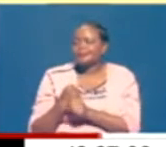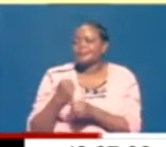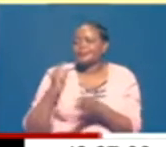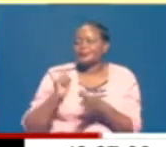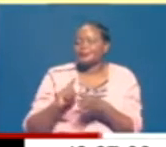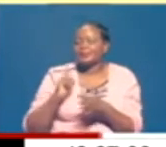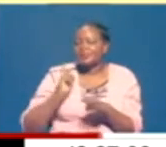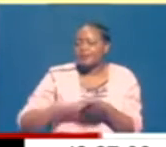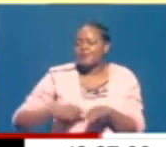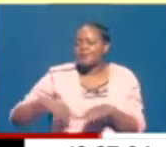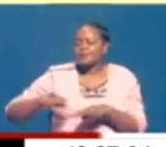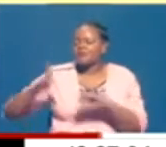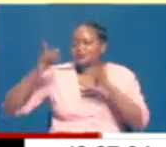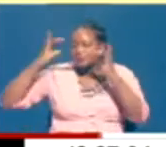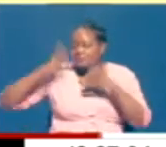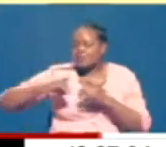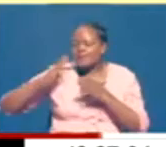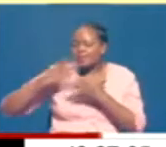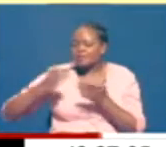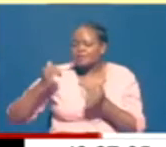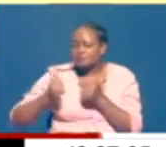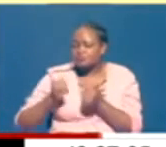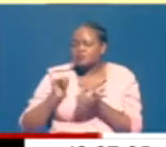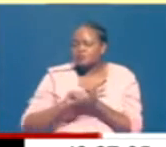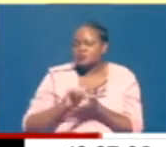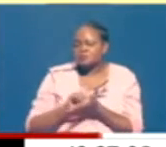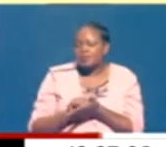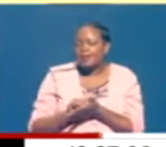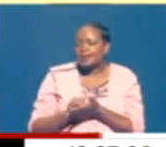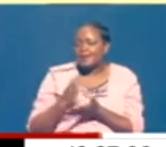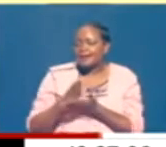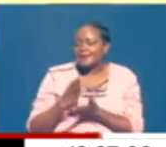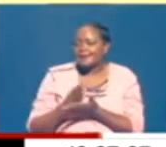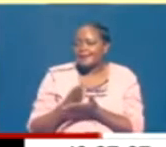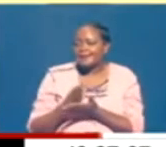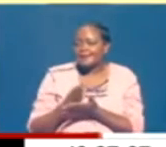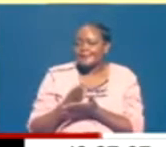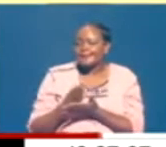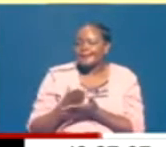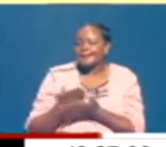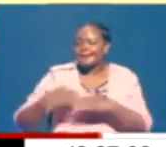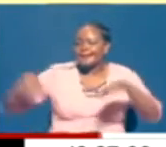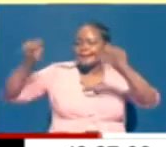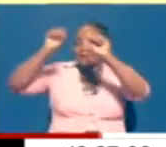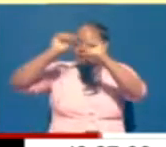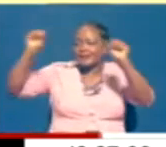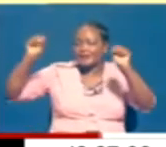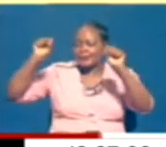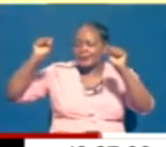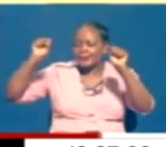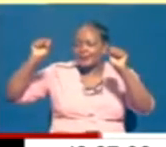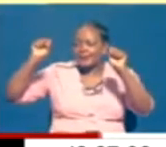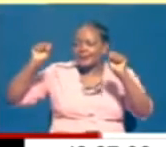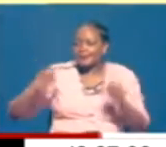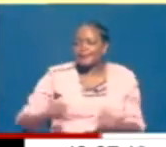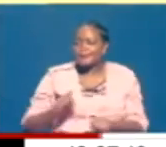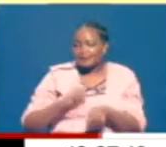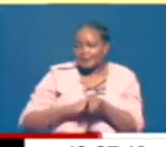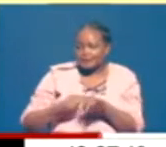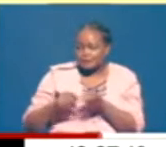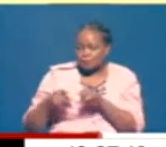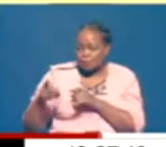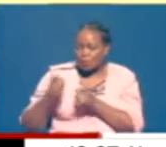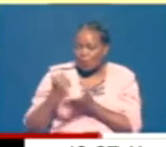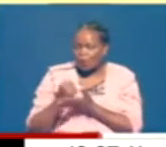wakiamua, kitu kubwa ni kwamba walisema kwamba kweli rais ambaye amekaa katika ofisi